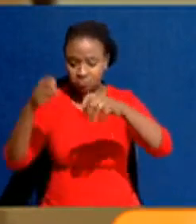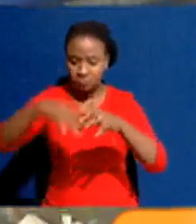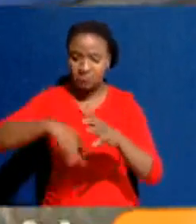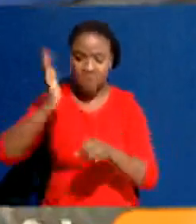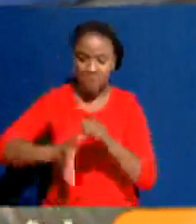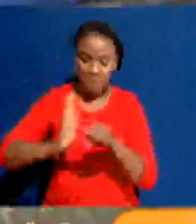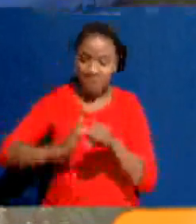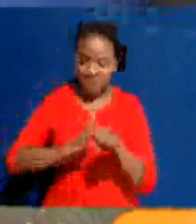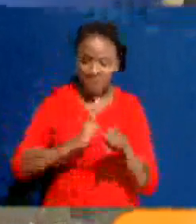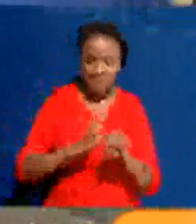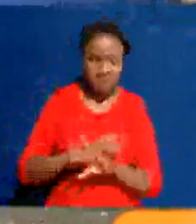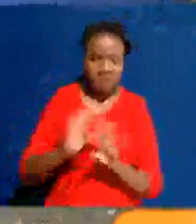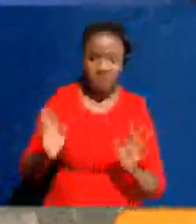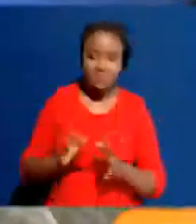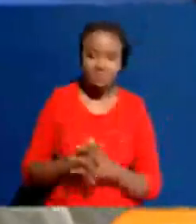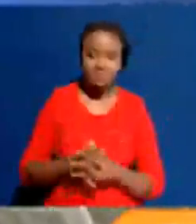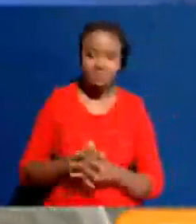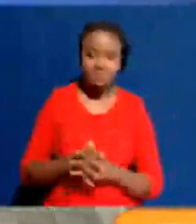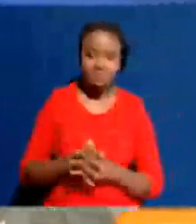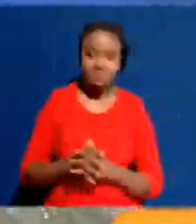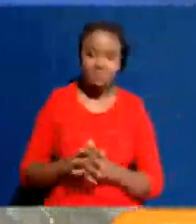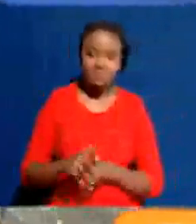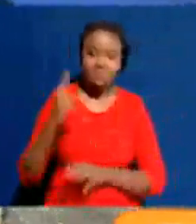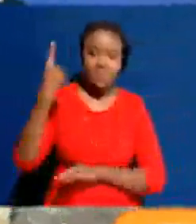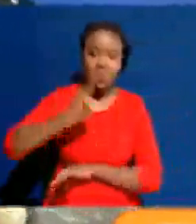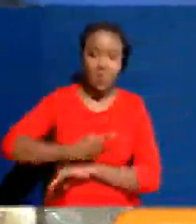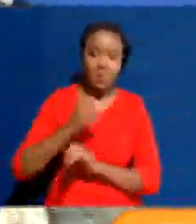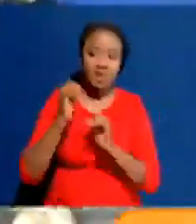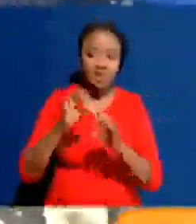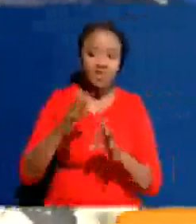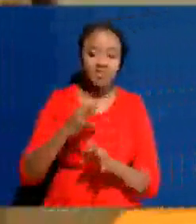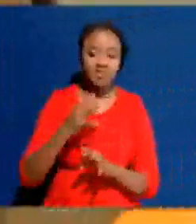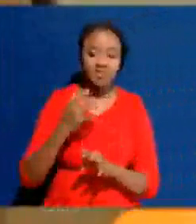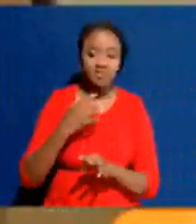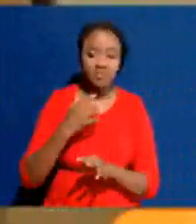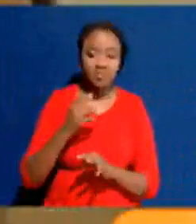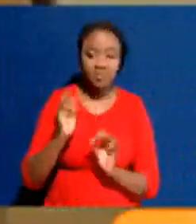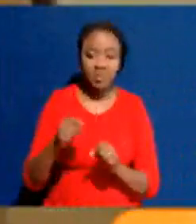vile inatakikana. Kwa siku kama tuko na watu wetu wengi tunaweza